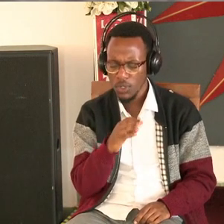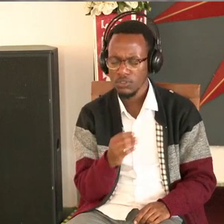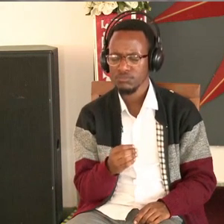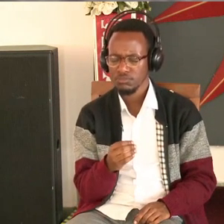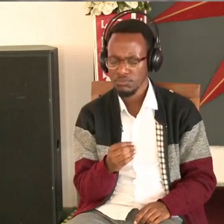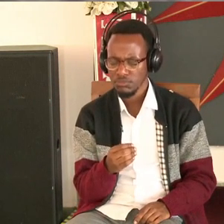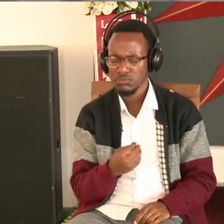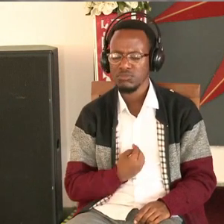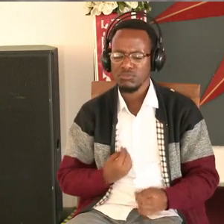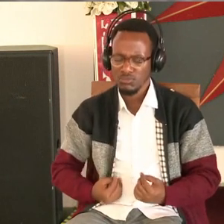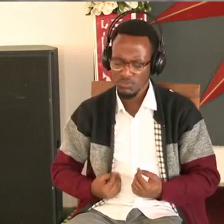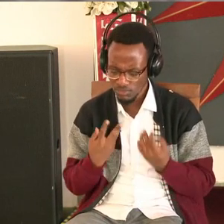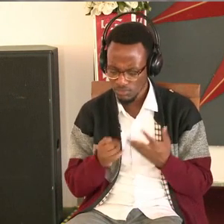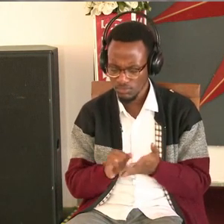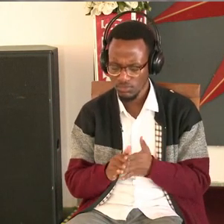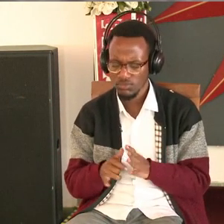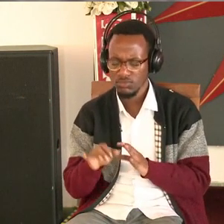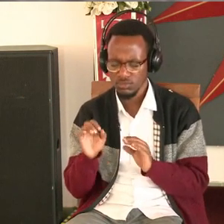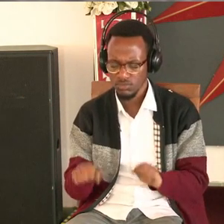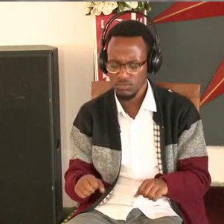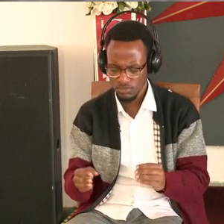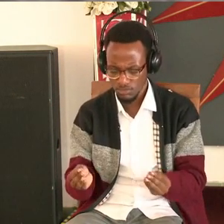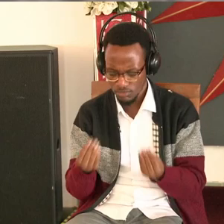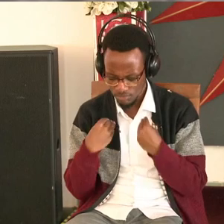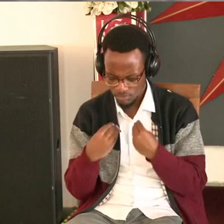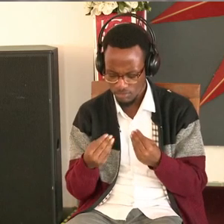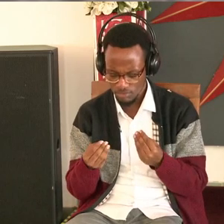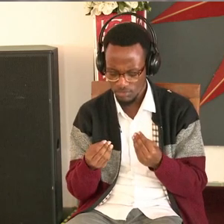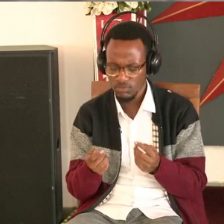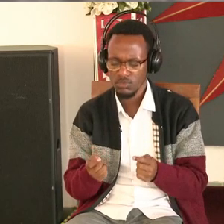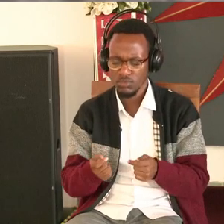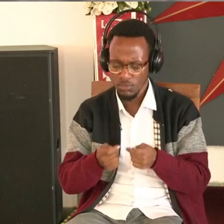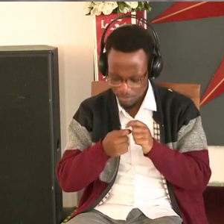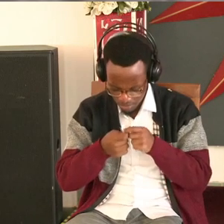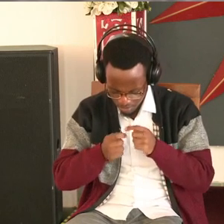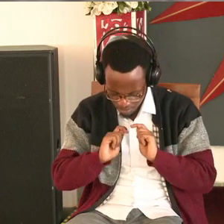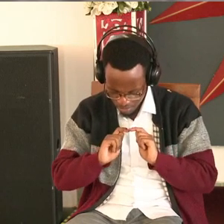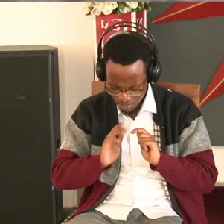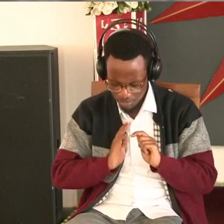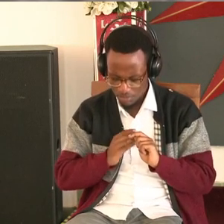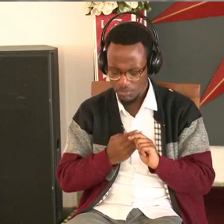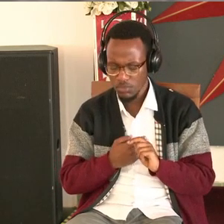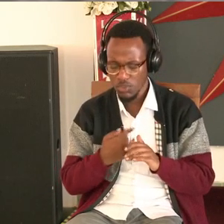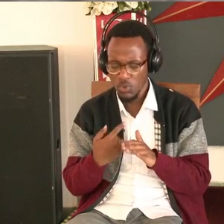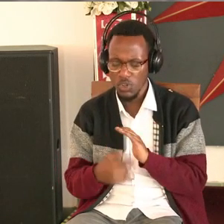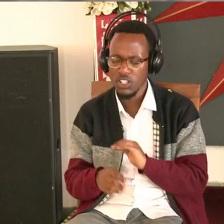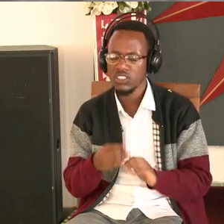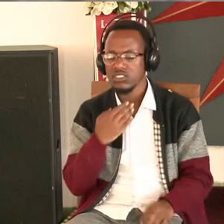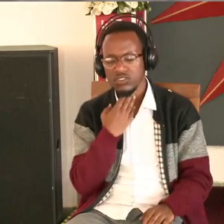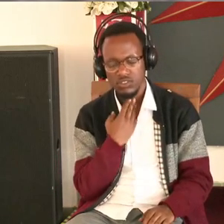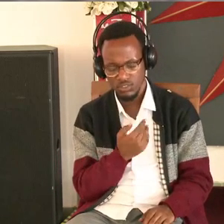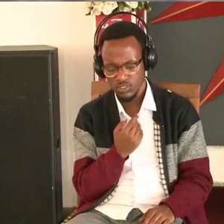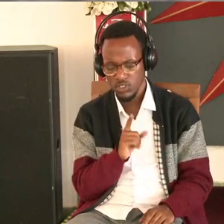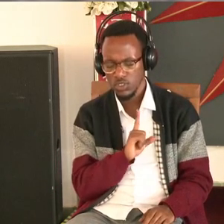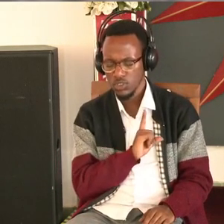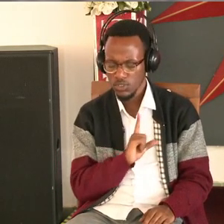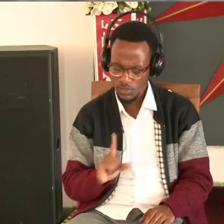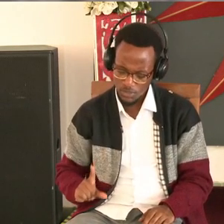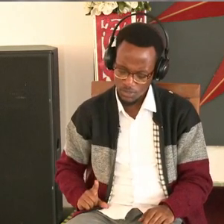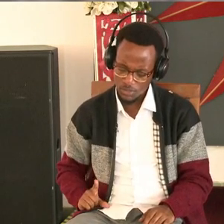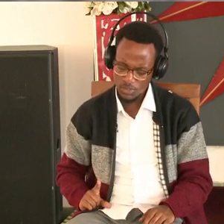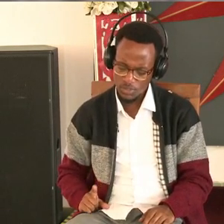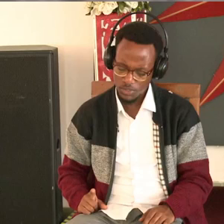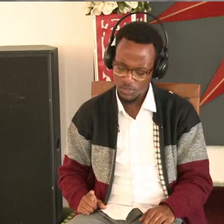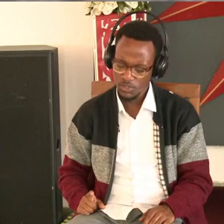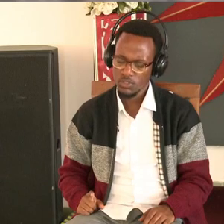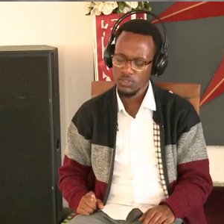Pour nous dire ce dont nous avons besoin. Seigneur fidèle, nous te